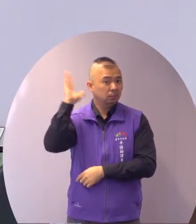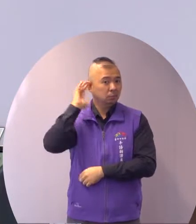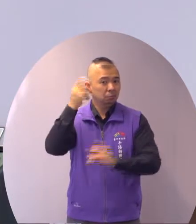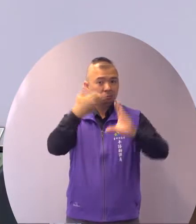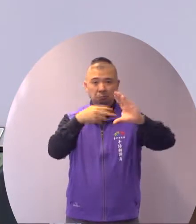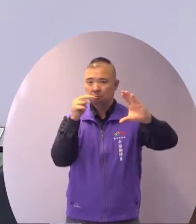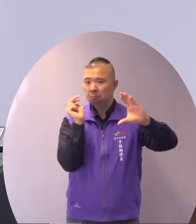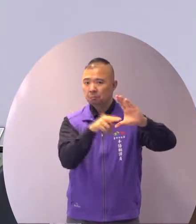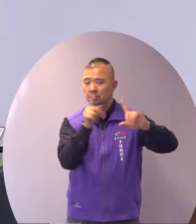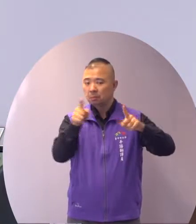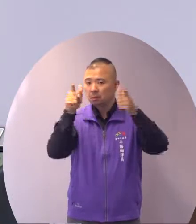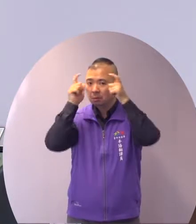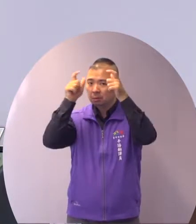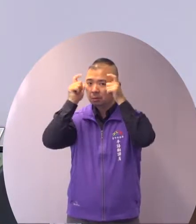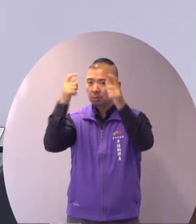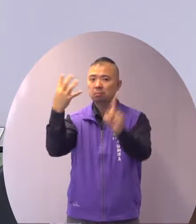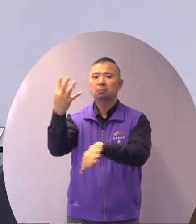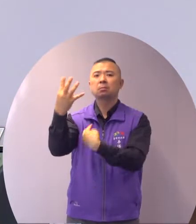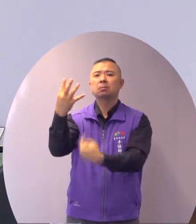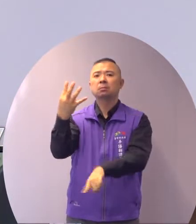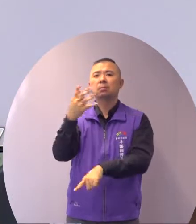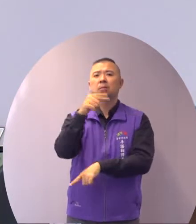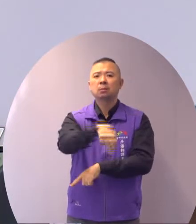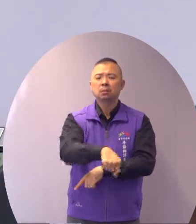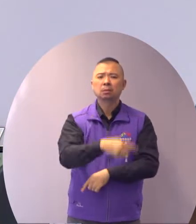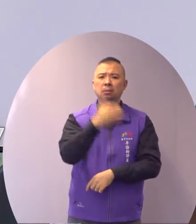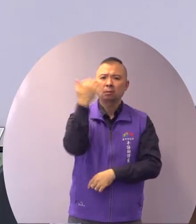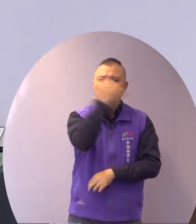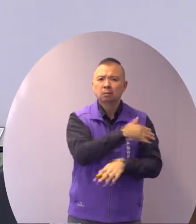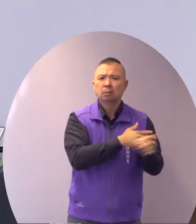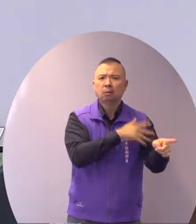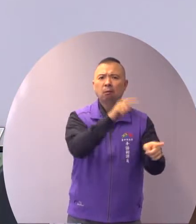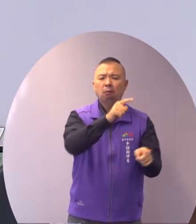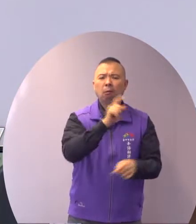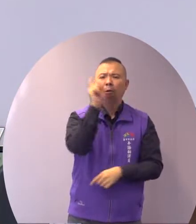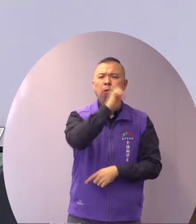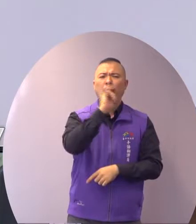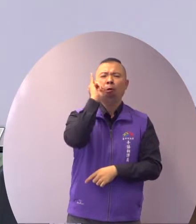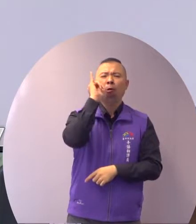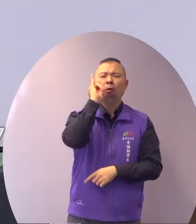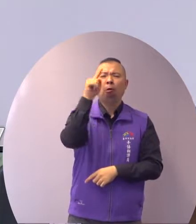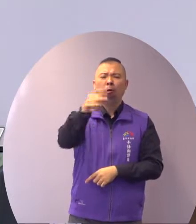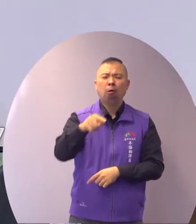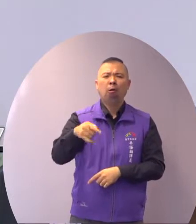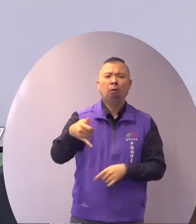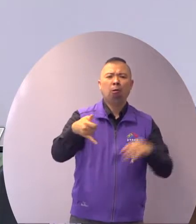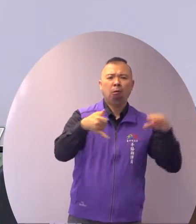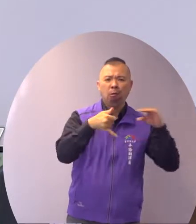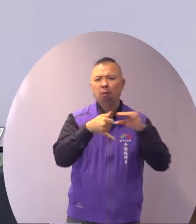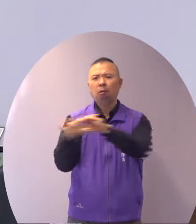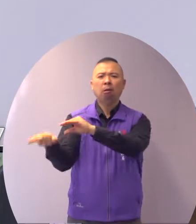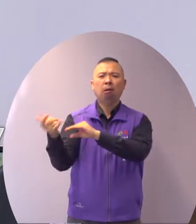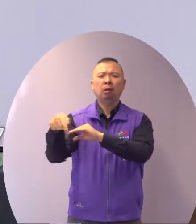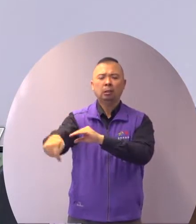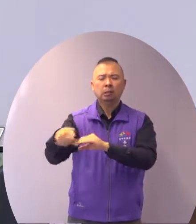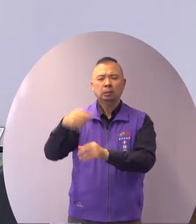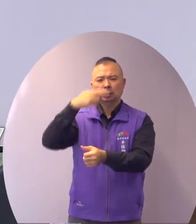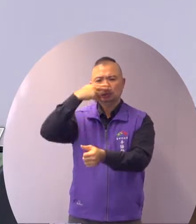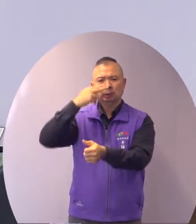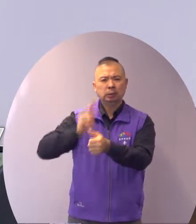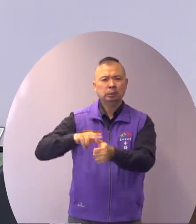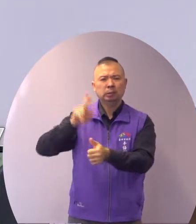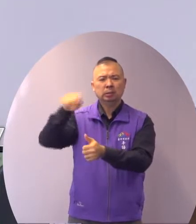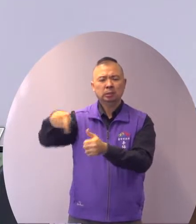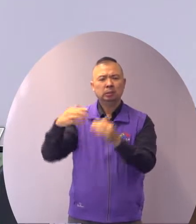哈有一家四口，那遭受到一个3度酒驾的民众哈肇事，那严重造成